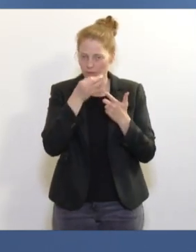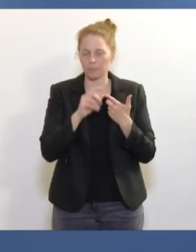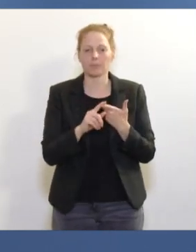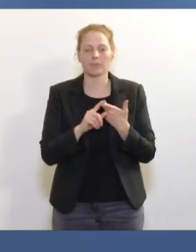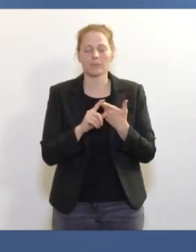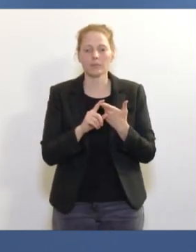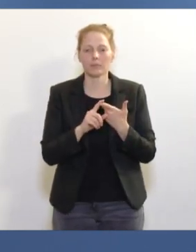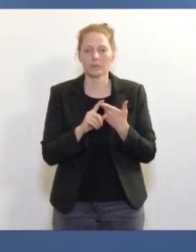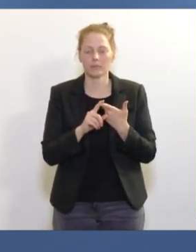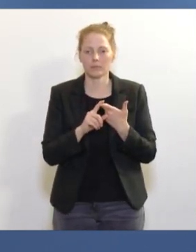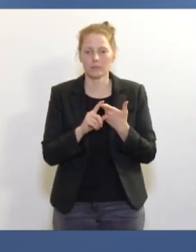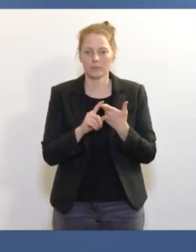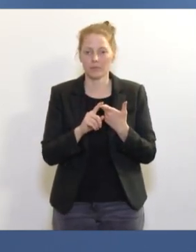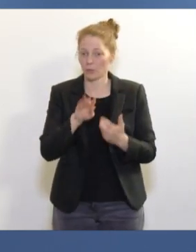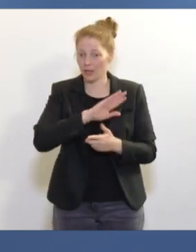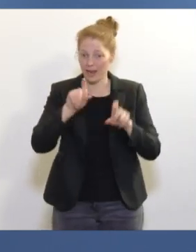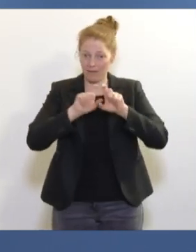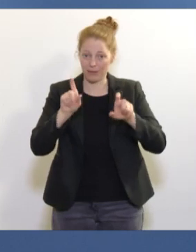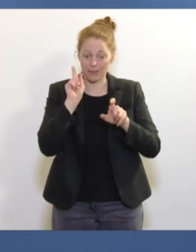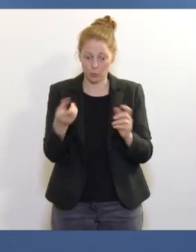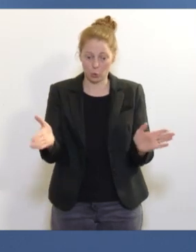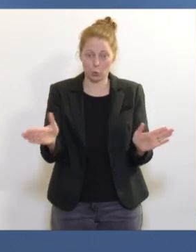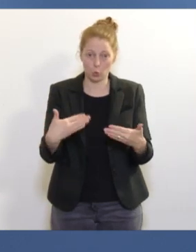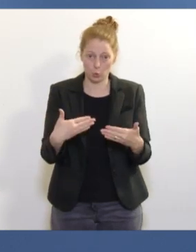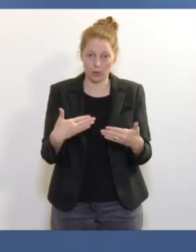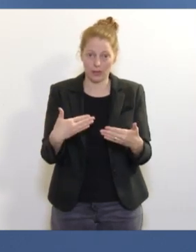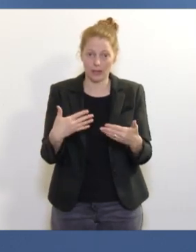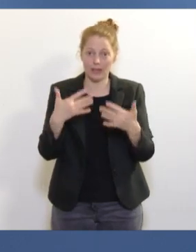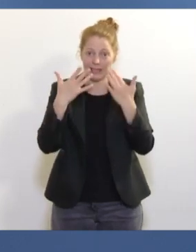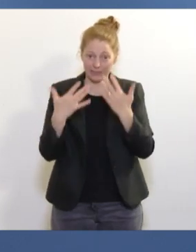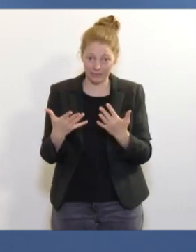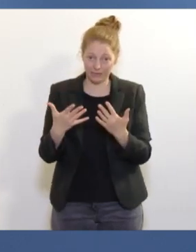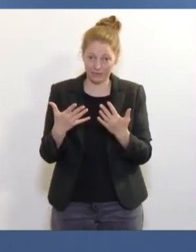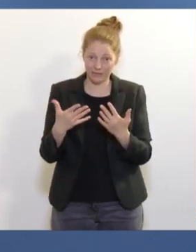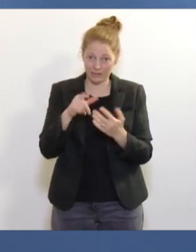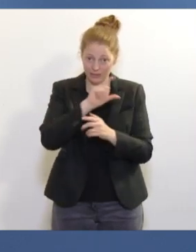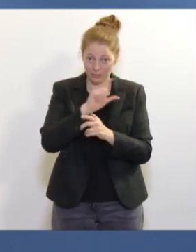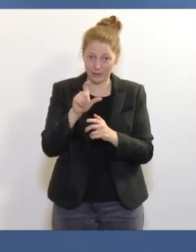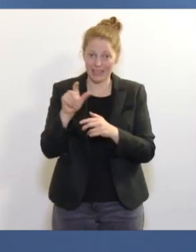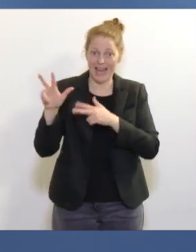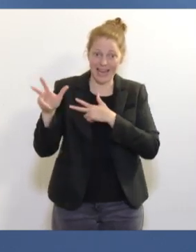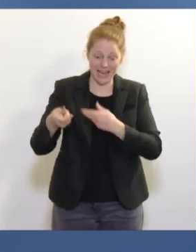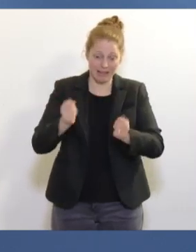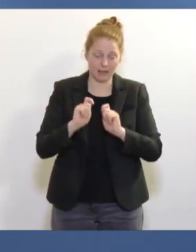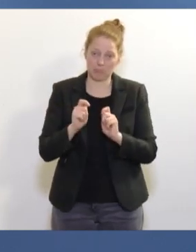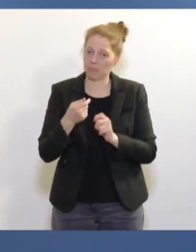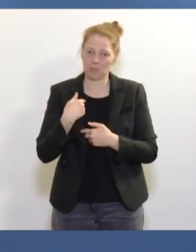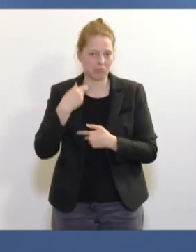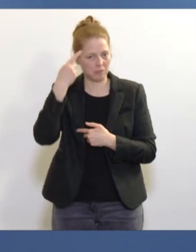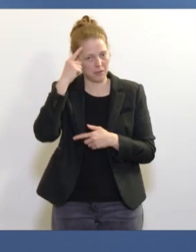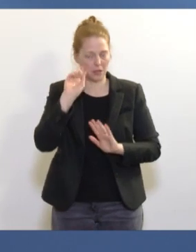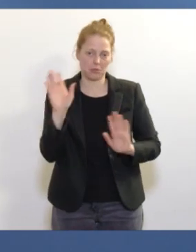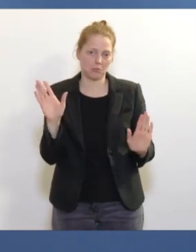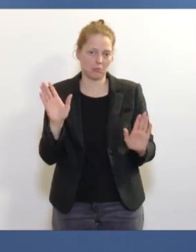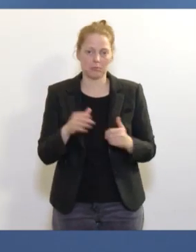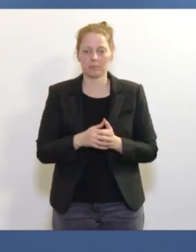von all den Betrieben, die wir müssen zugemerkt, auch eine Demand für Chômage partiell gemacht haben? Nein, das kann ich nicht sagen. Weiß ich